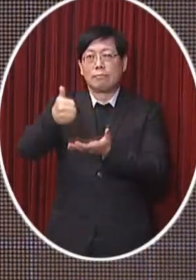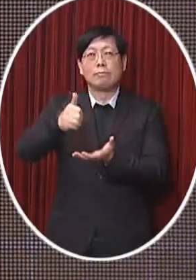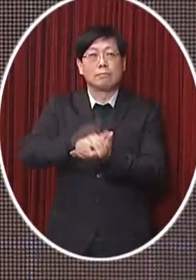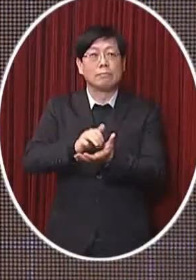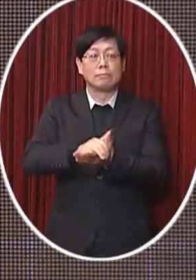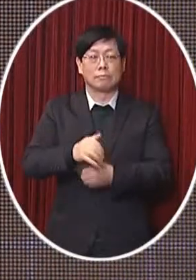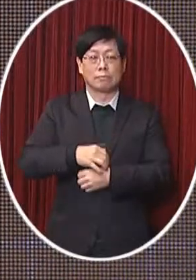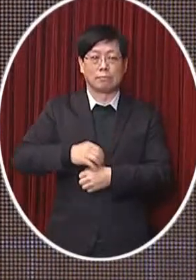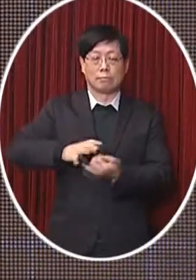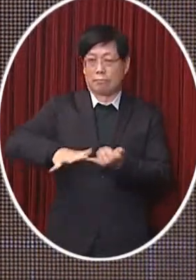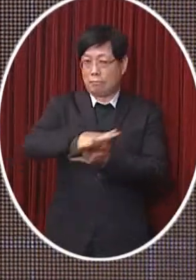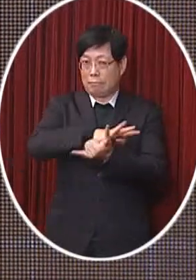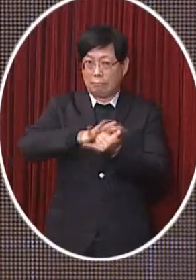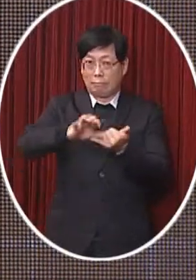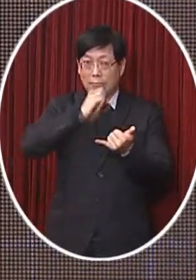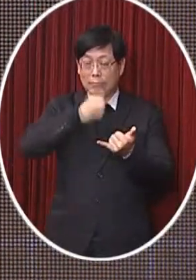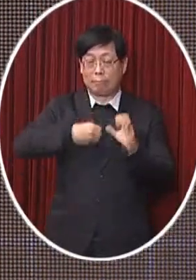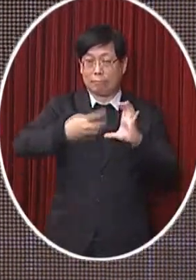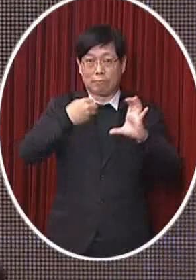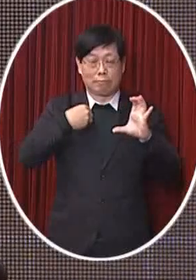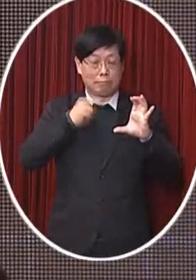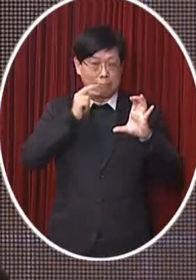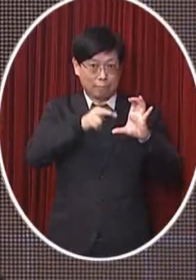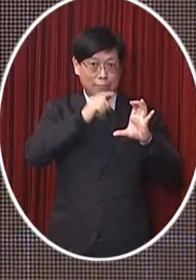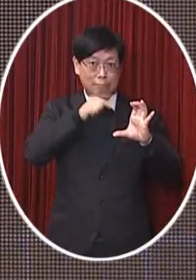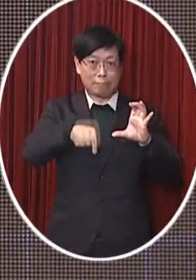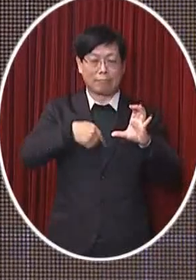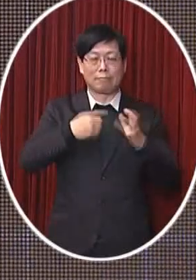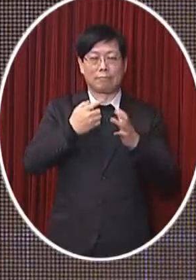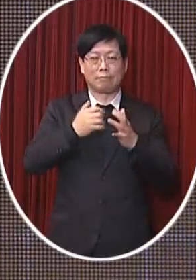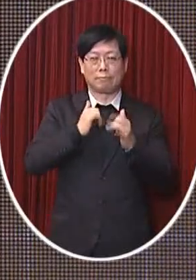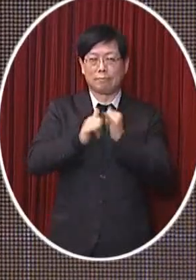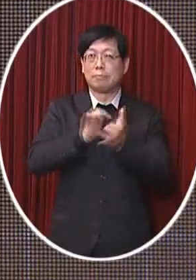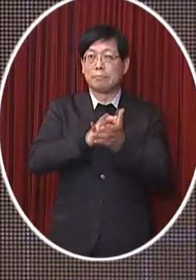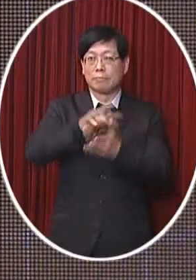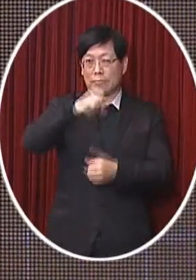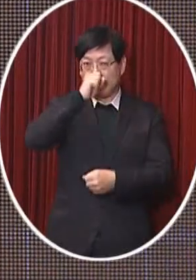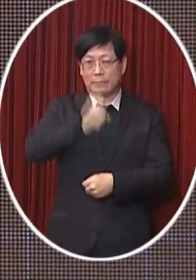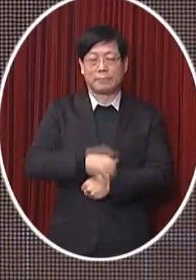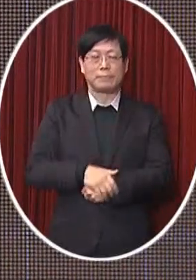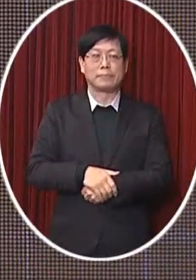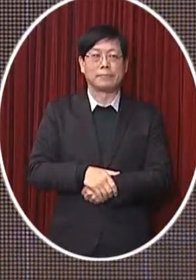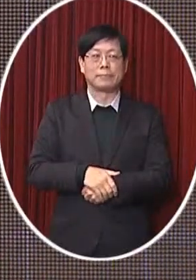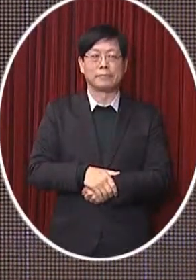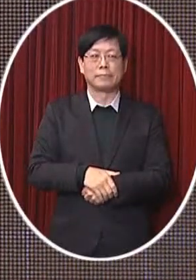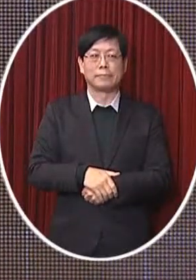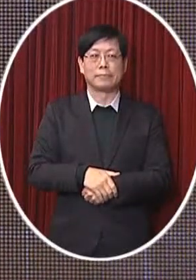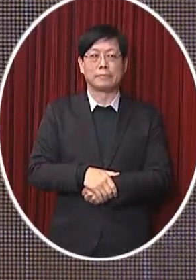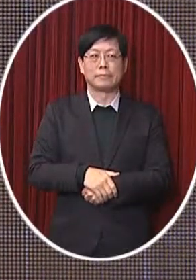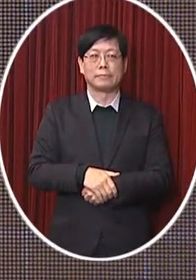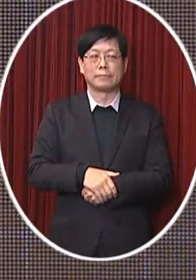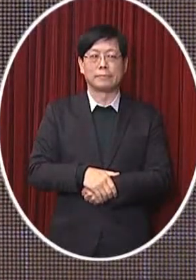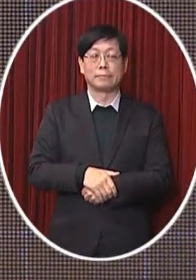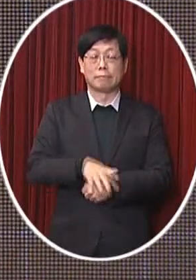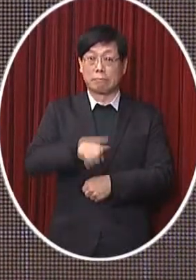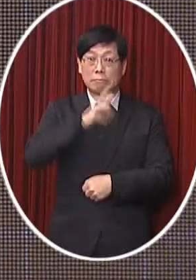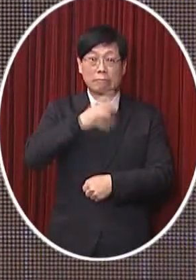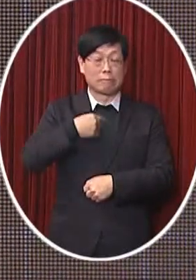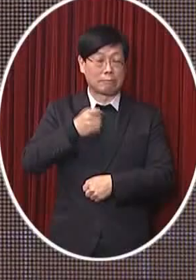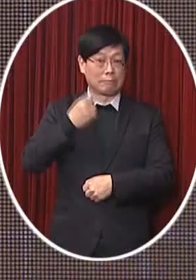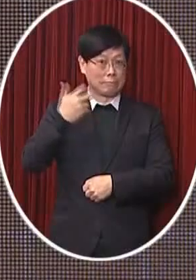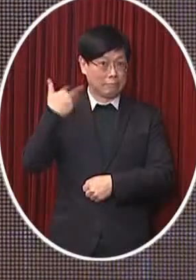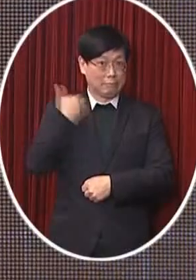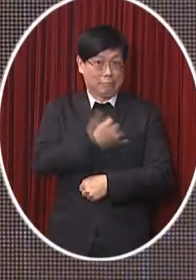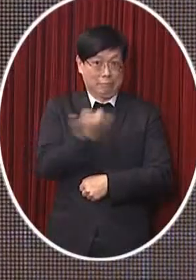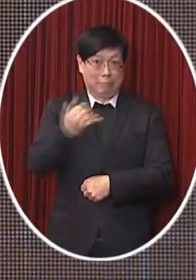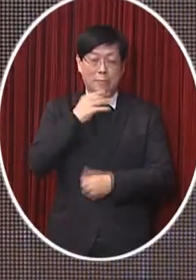友，所有收看直播的国人同胞。大家好，在大家上个周末